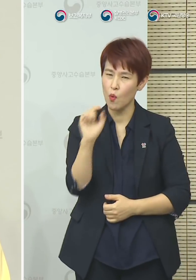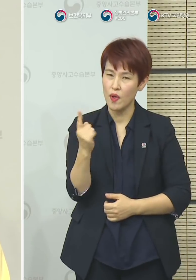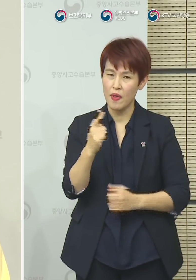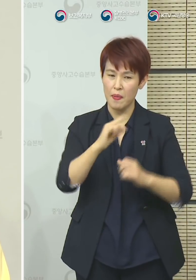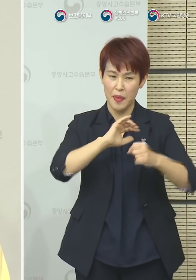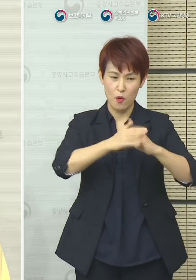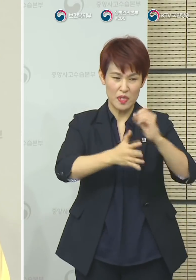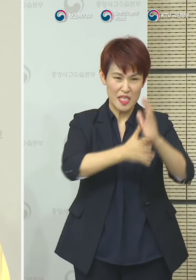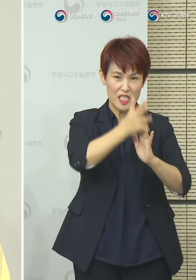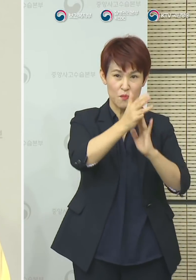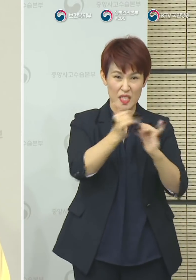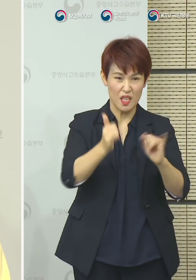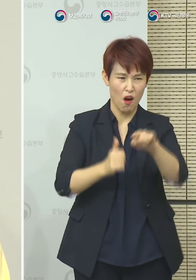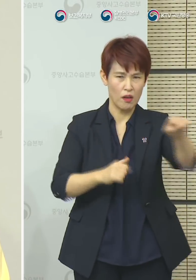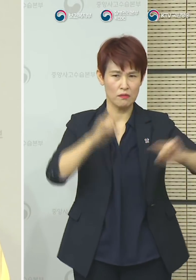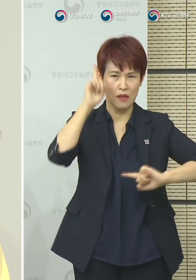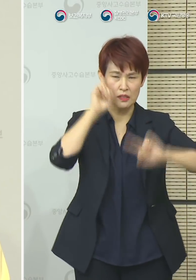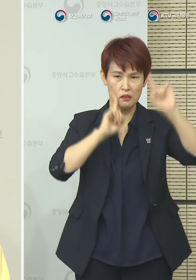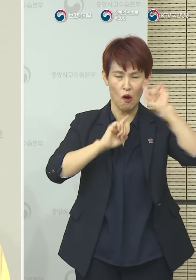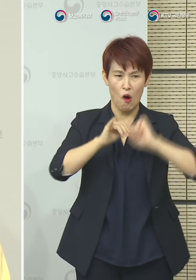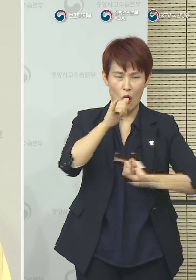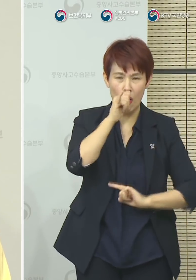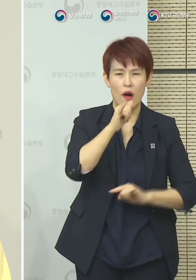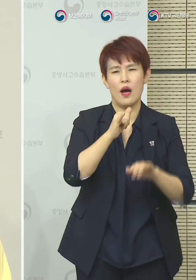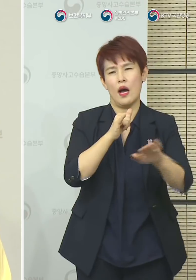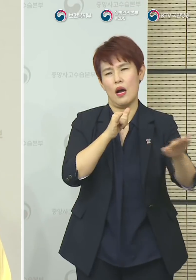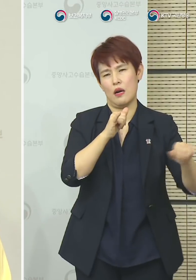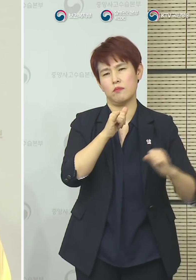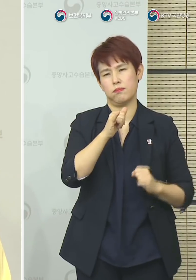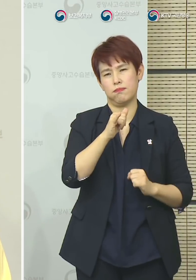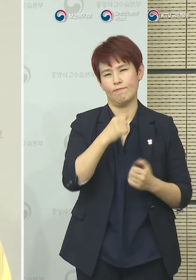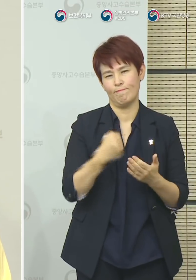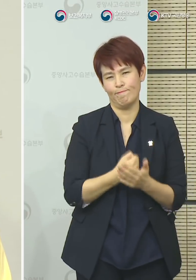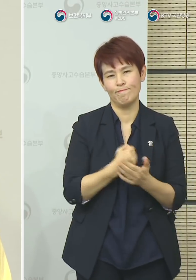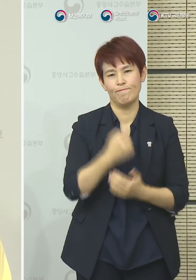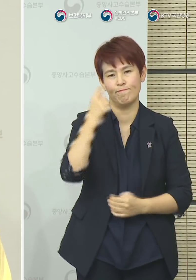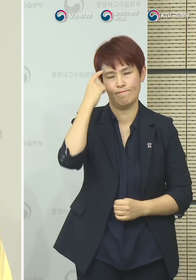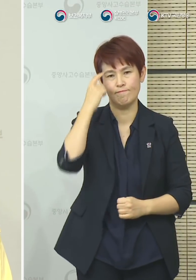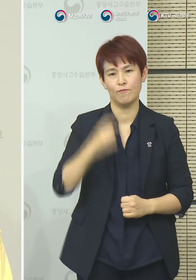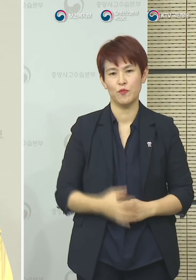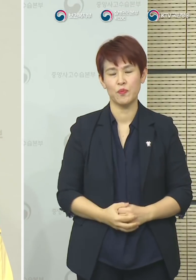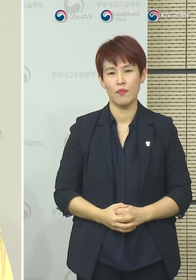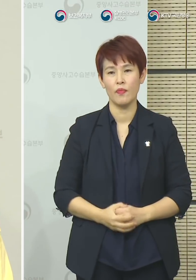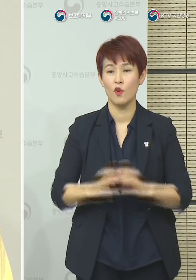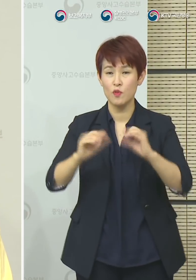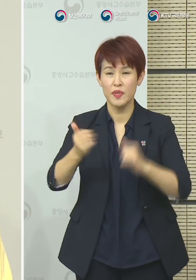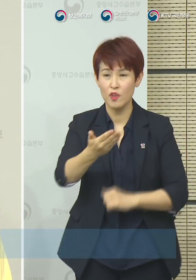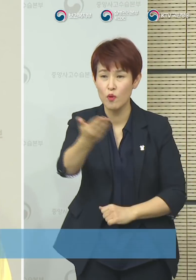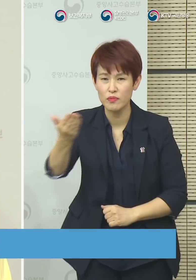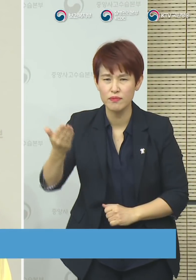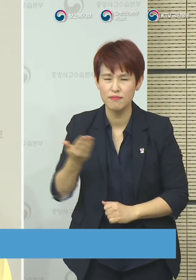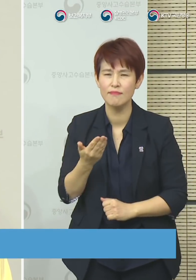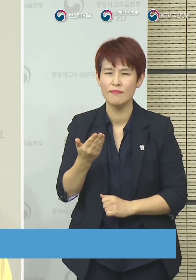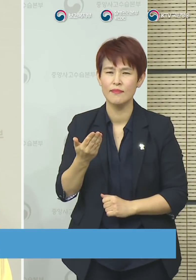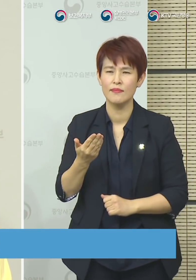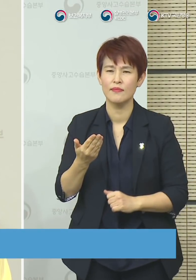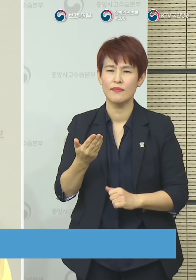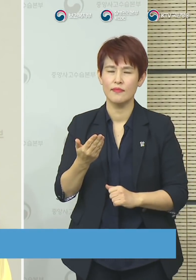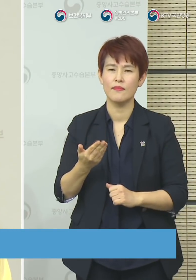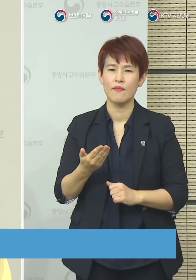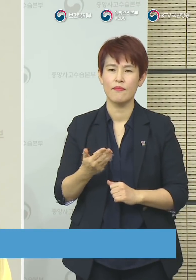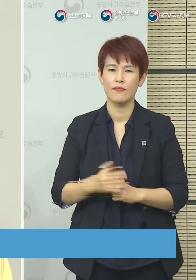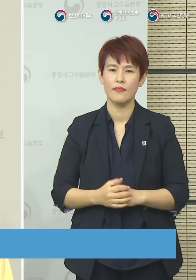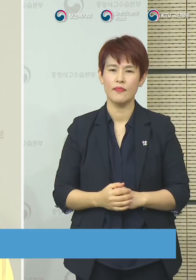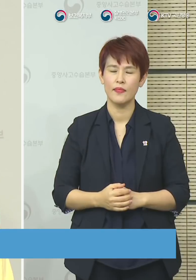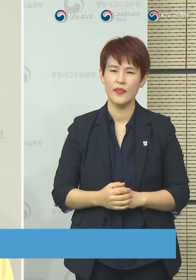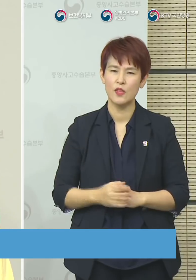대구 시민들께 상처를 드렸던 점에 대해서도 안타깝게 생각을 하는데 우리 국민들께서 이럴 때일수록